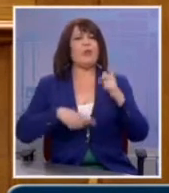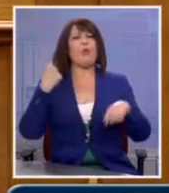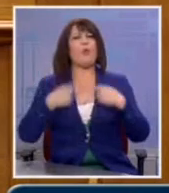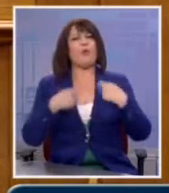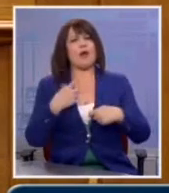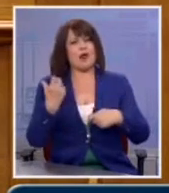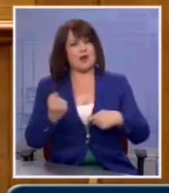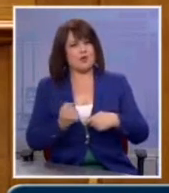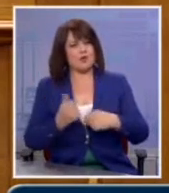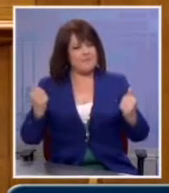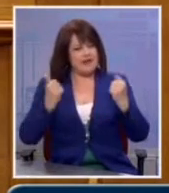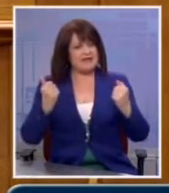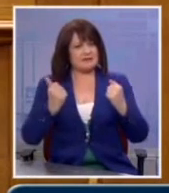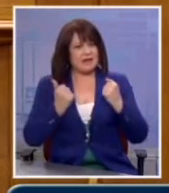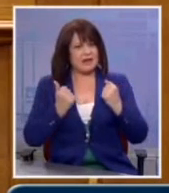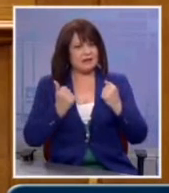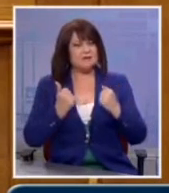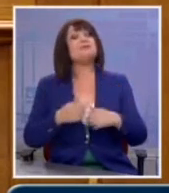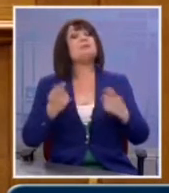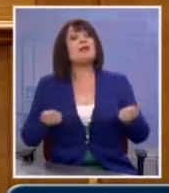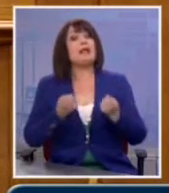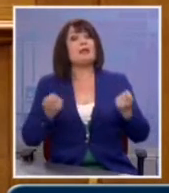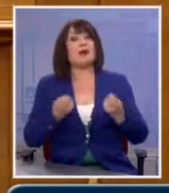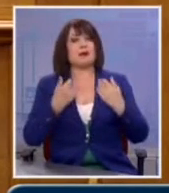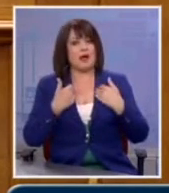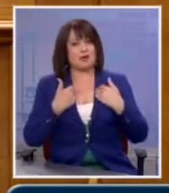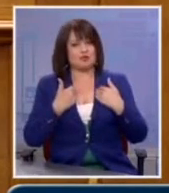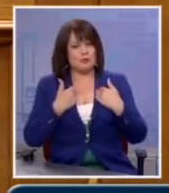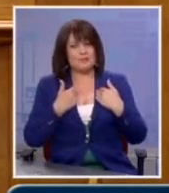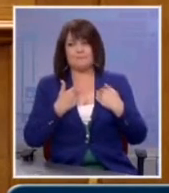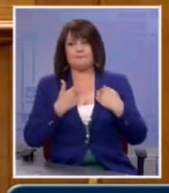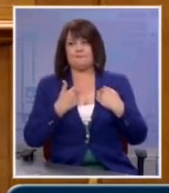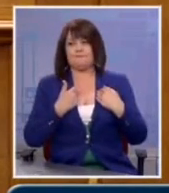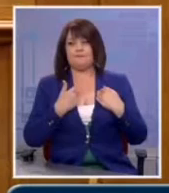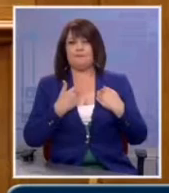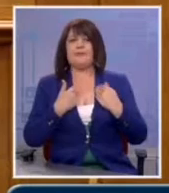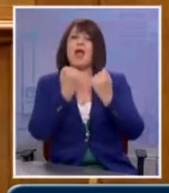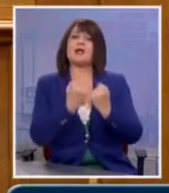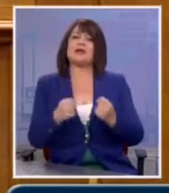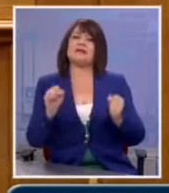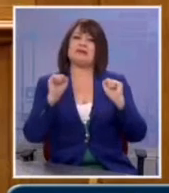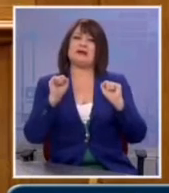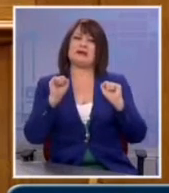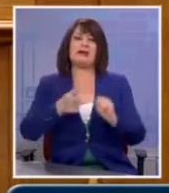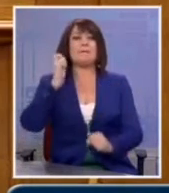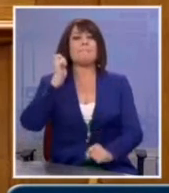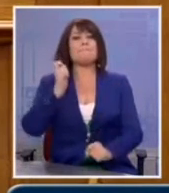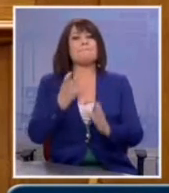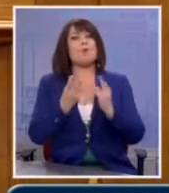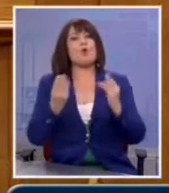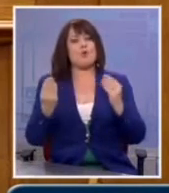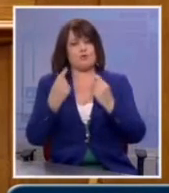αντιδράσεις και όποιες πιέσεις, να ακολουθήσει και ακολουθεί μια ανεξάρτητη,